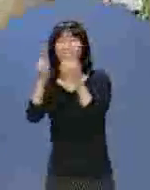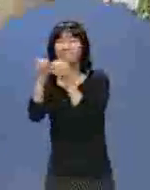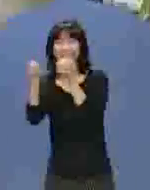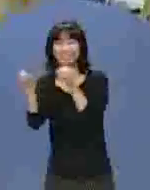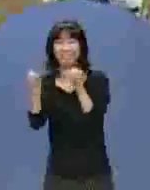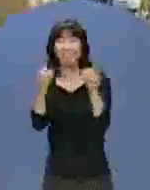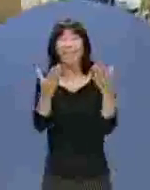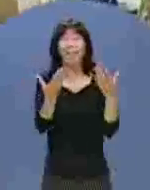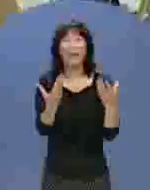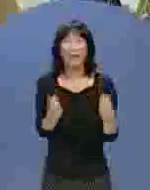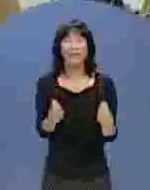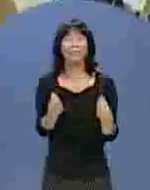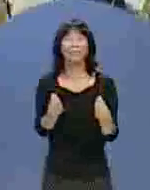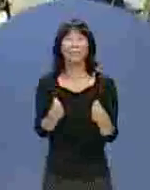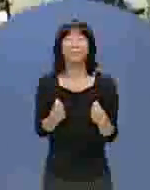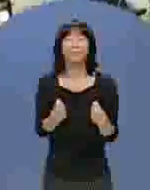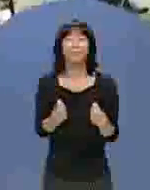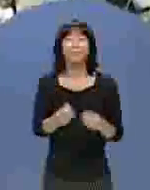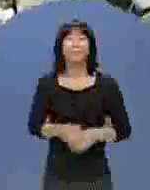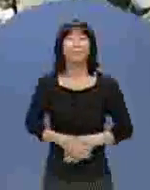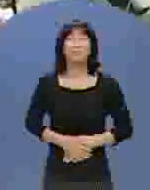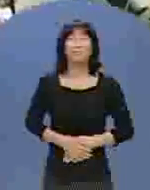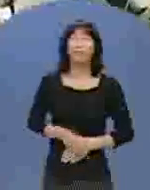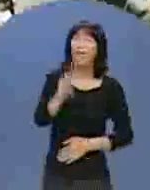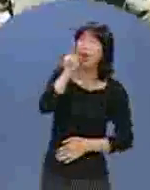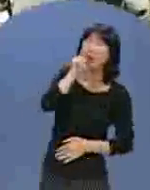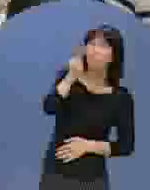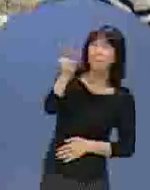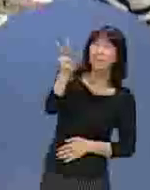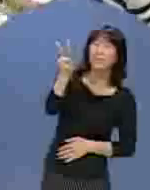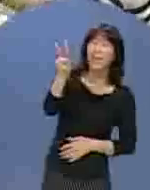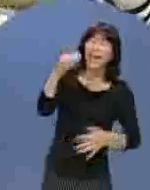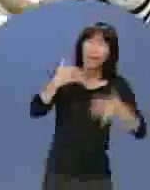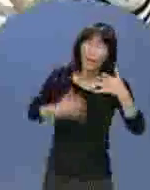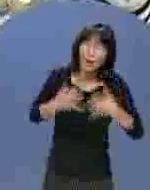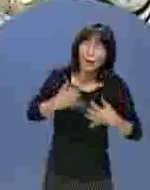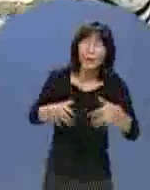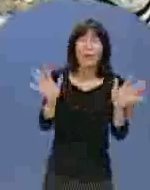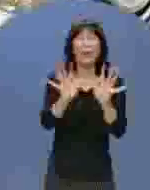大喜びの子どもたちは嬉しそうに持ち帰っていました。